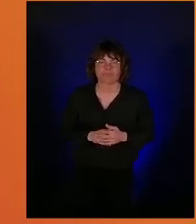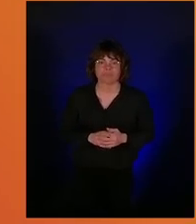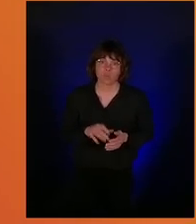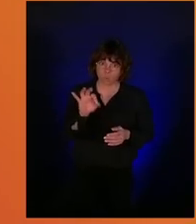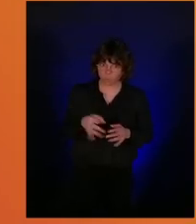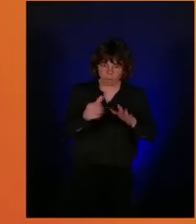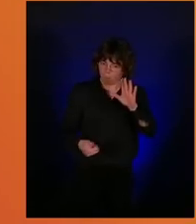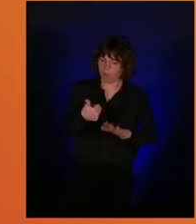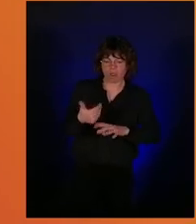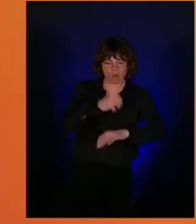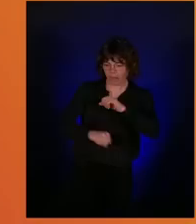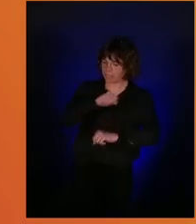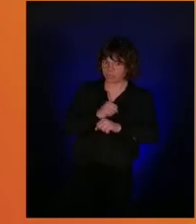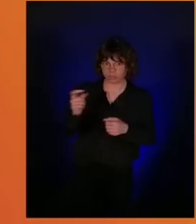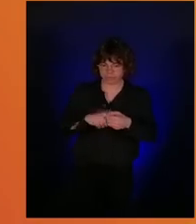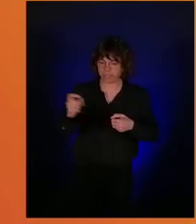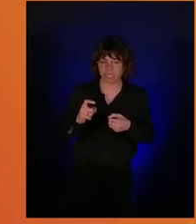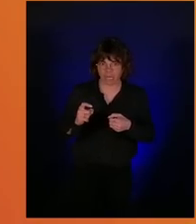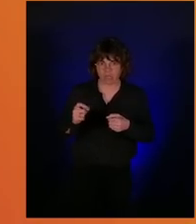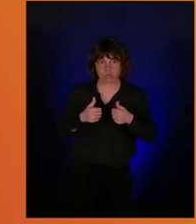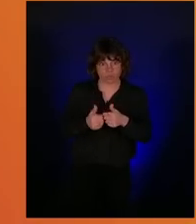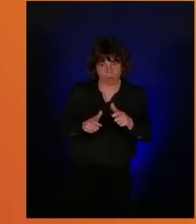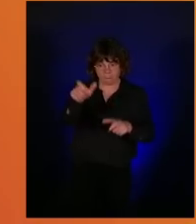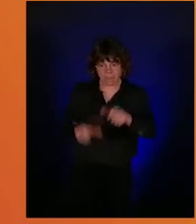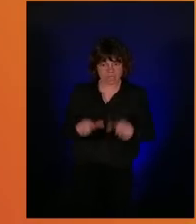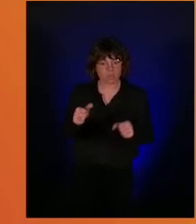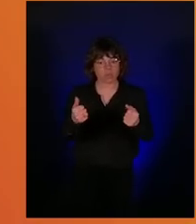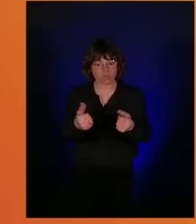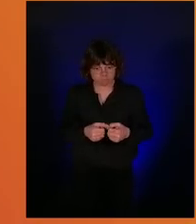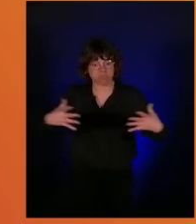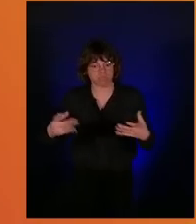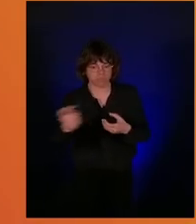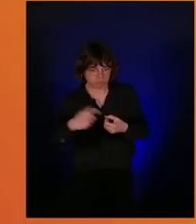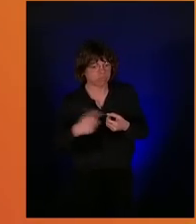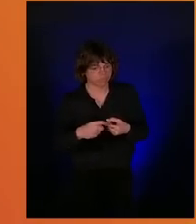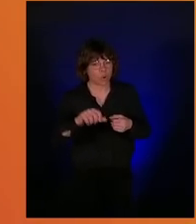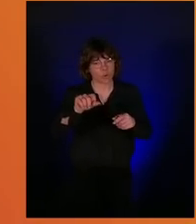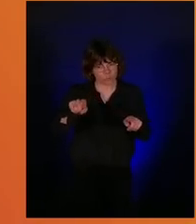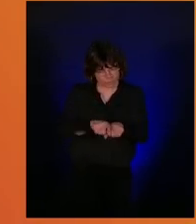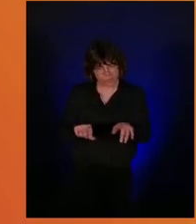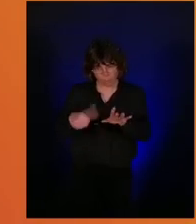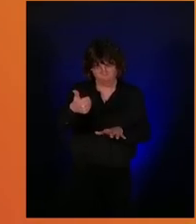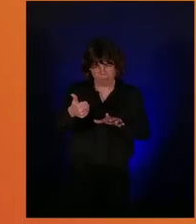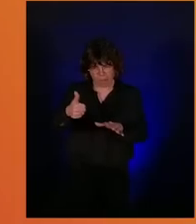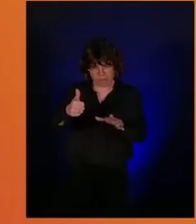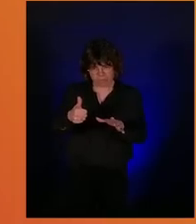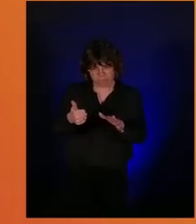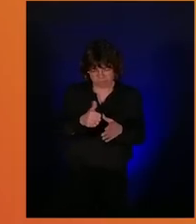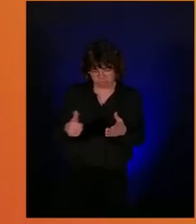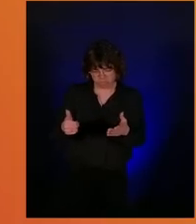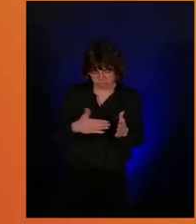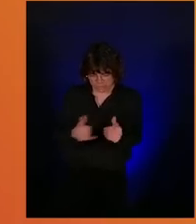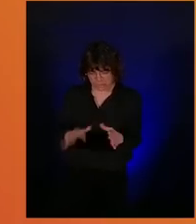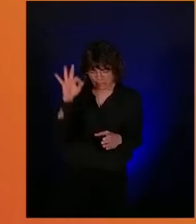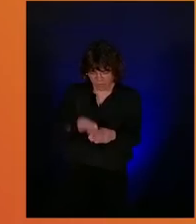actuellement la première organisation syndicale en termes d'adhérents, nous devons également être la première en termes de résultats électoraux. Nous ne reviendrons